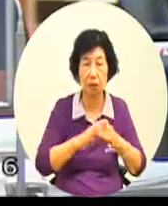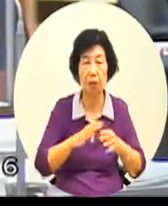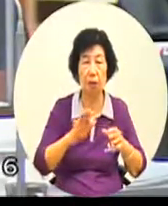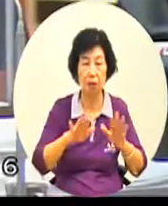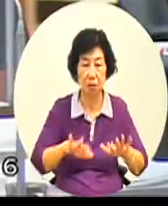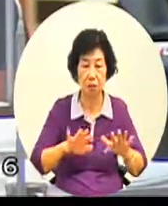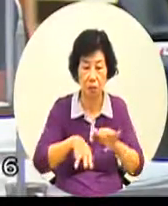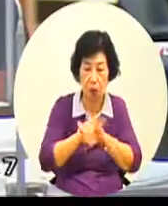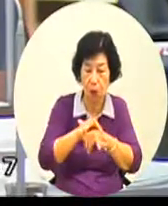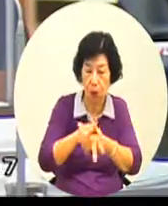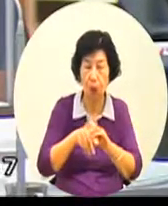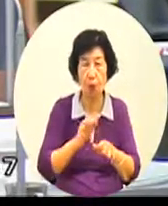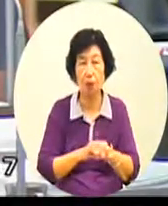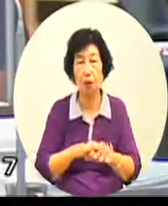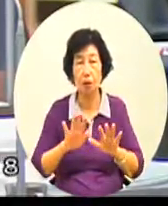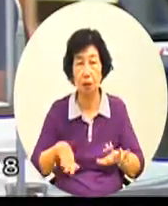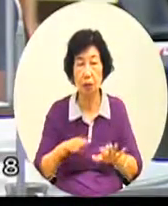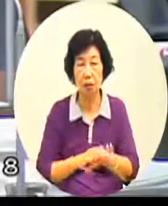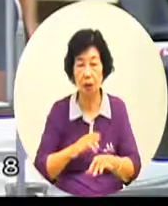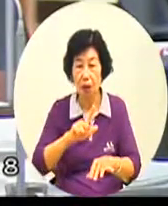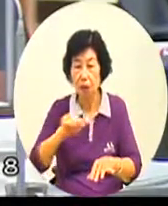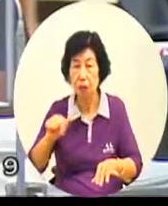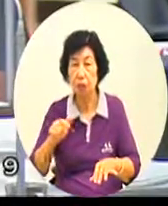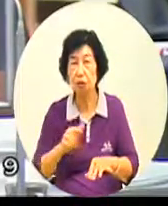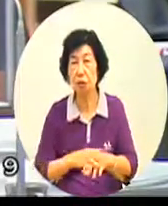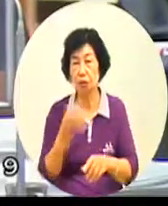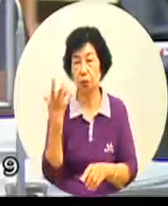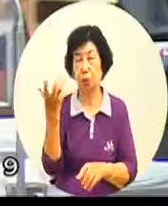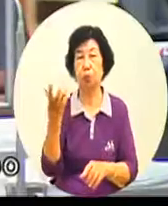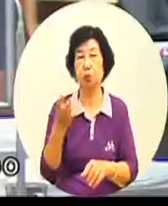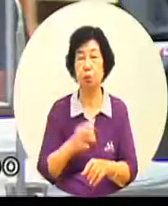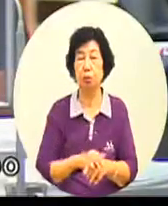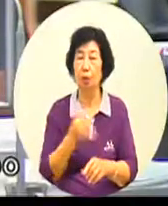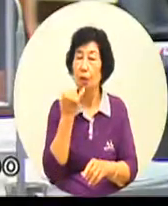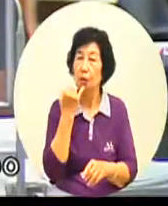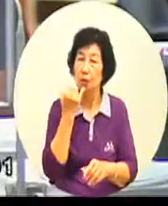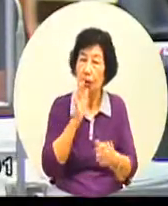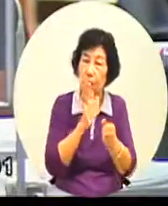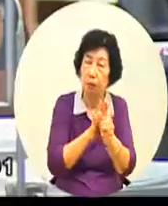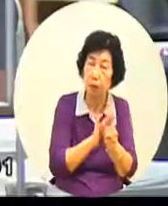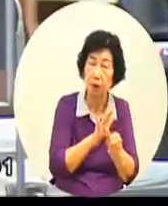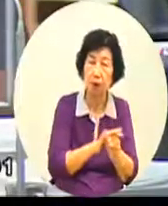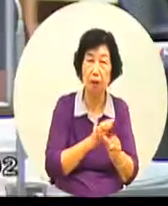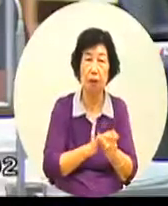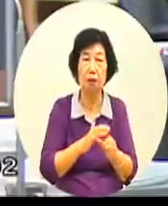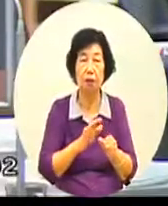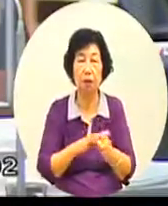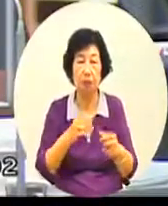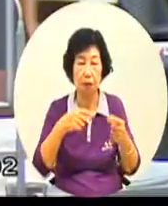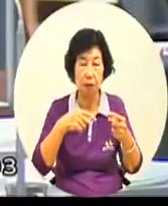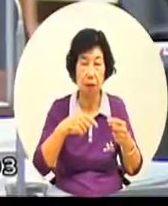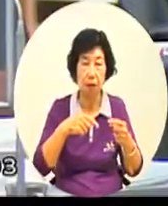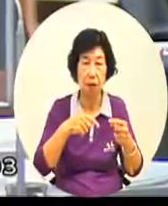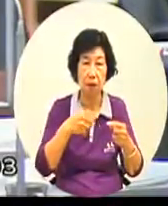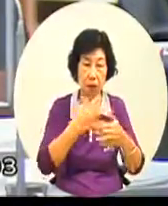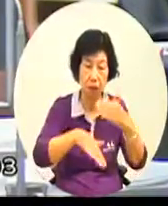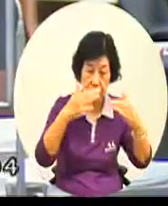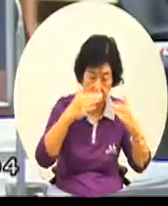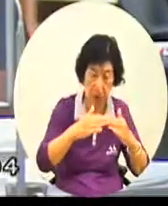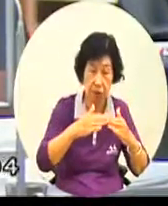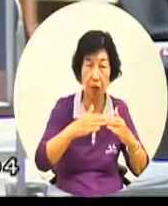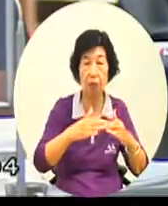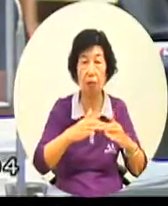括我们师资也非常的多啊，如何利用我们这些闲置空间的教室跟师资来做结合，让